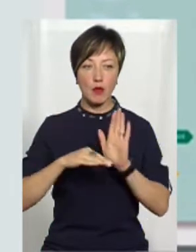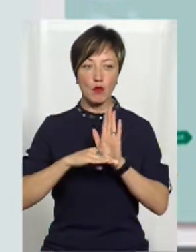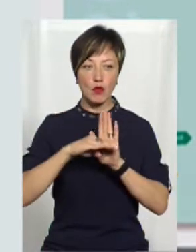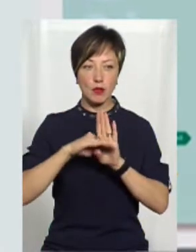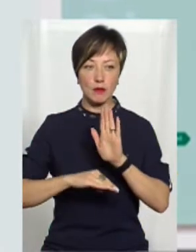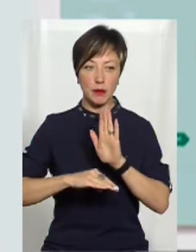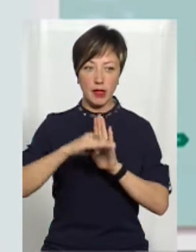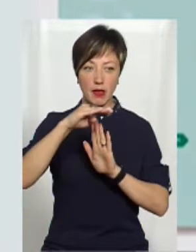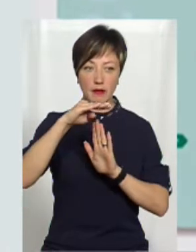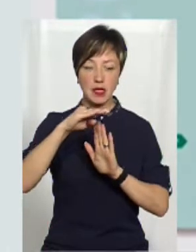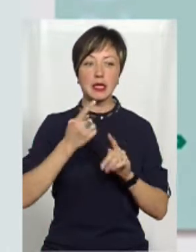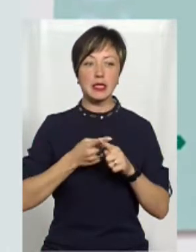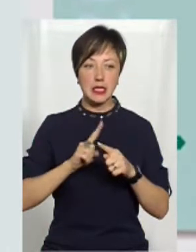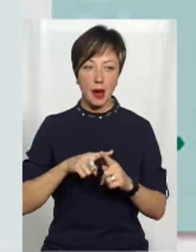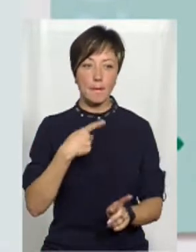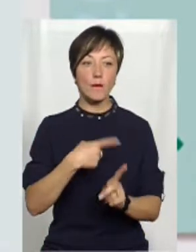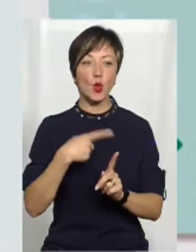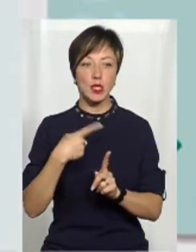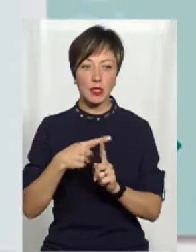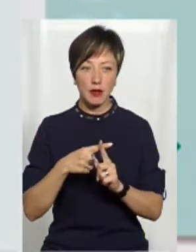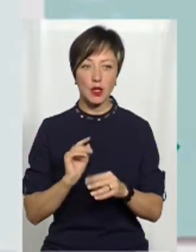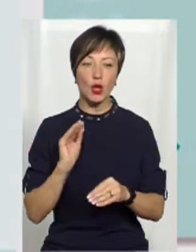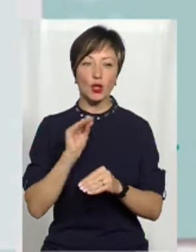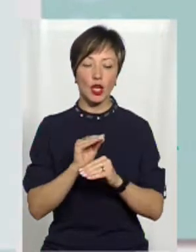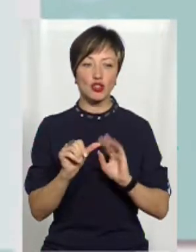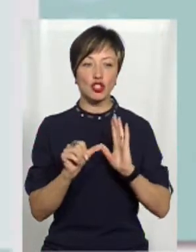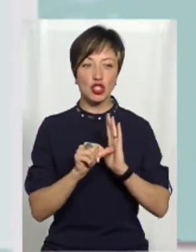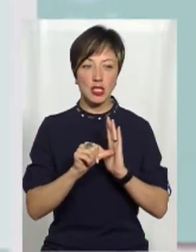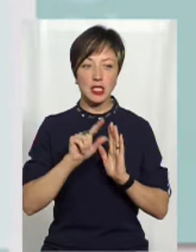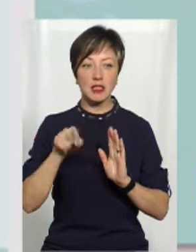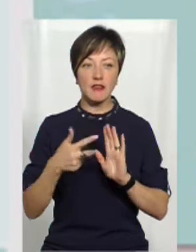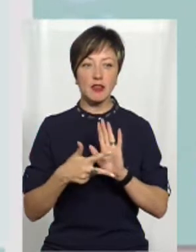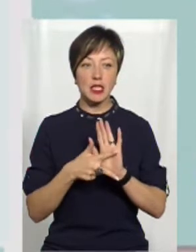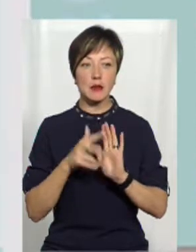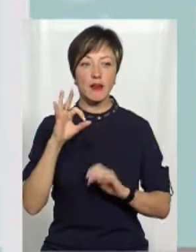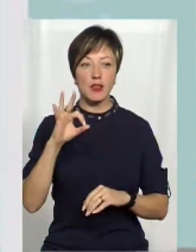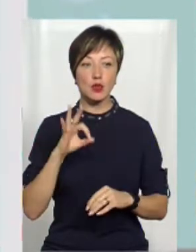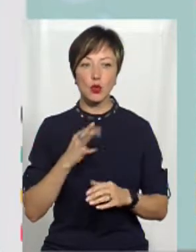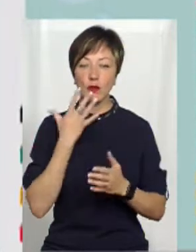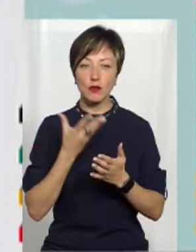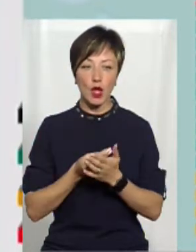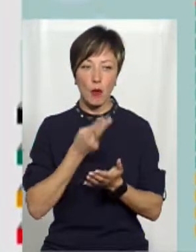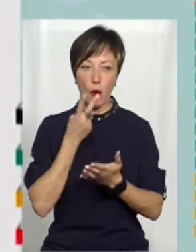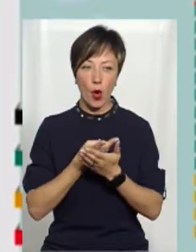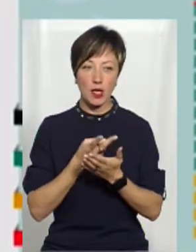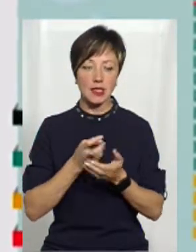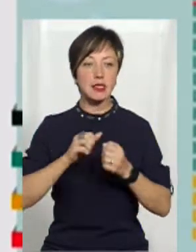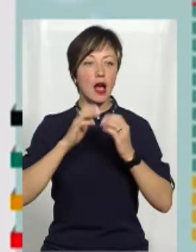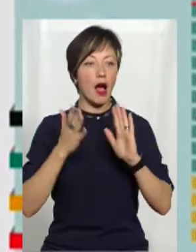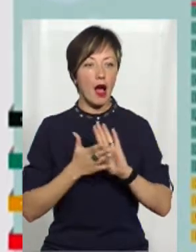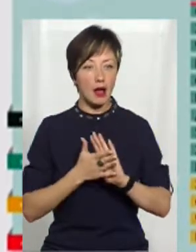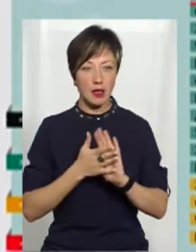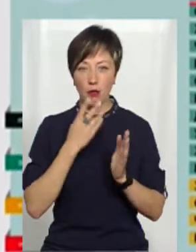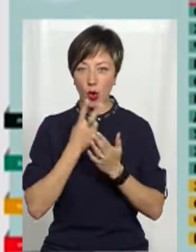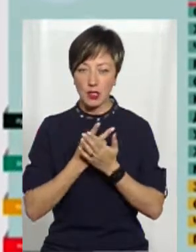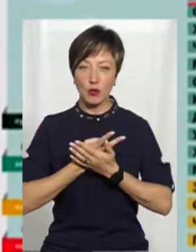до гори, що позитивно, додавши 6,8 майже відсотка у своєму показнику. Це загальний